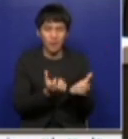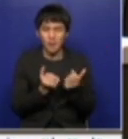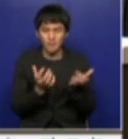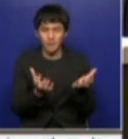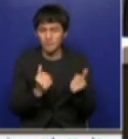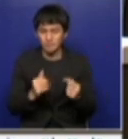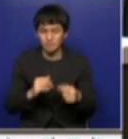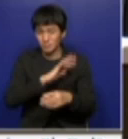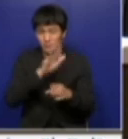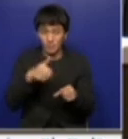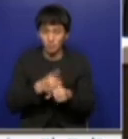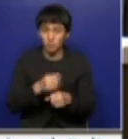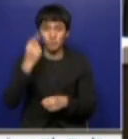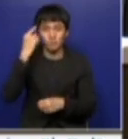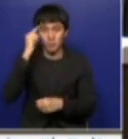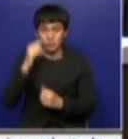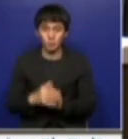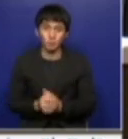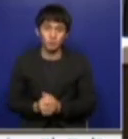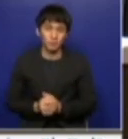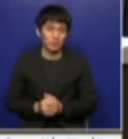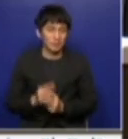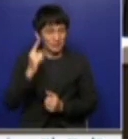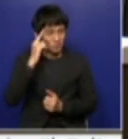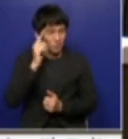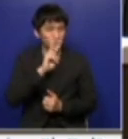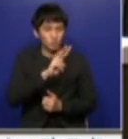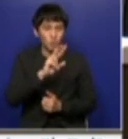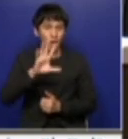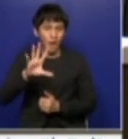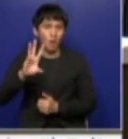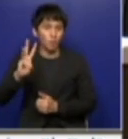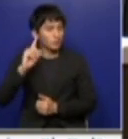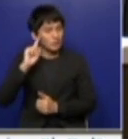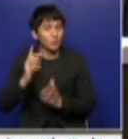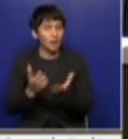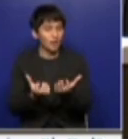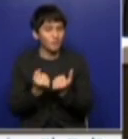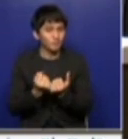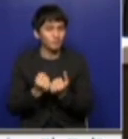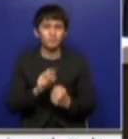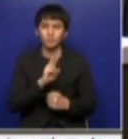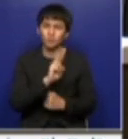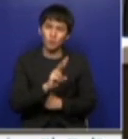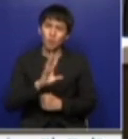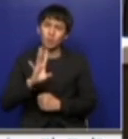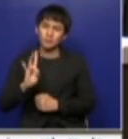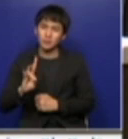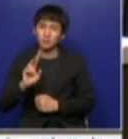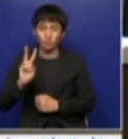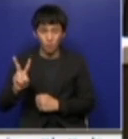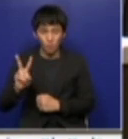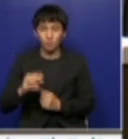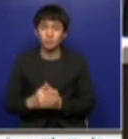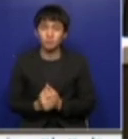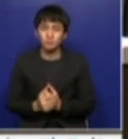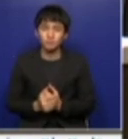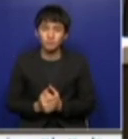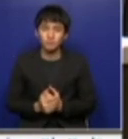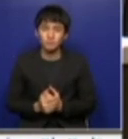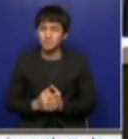แล้วดูเสมือนดีครับ 256ดูเหมือนว่าจะรับอาจจะรับ 272นั่นคือ